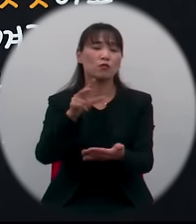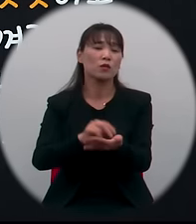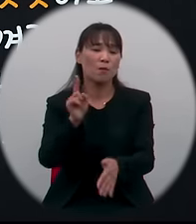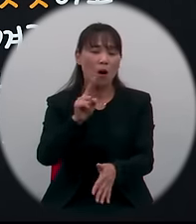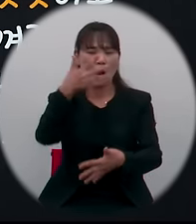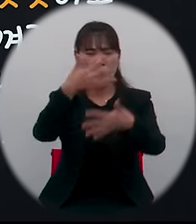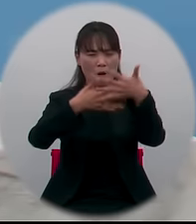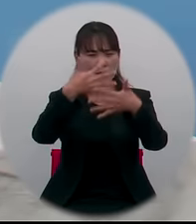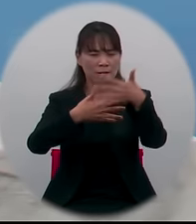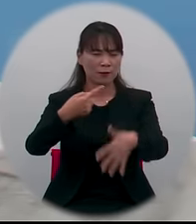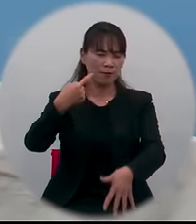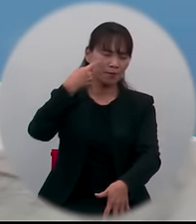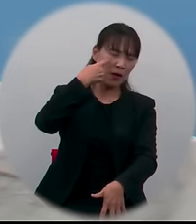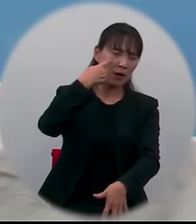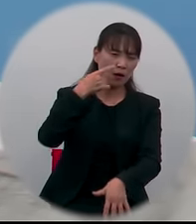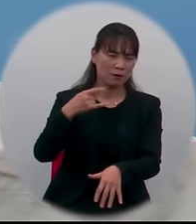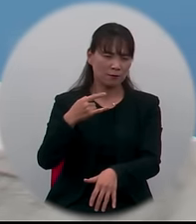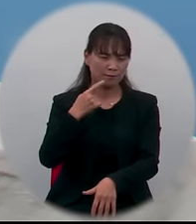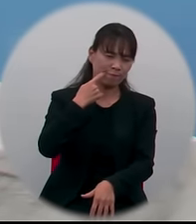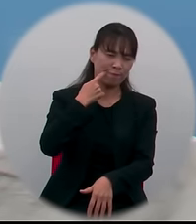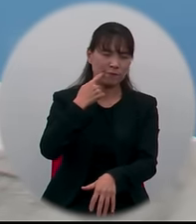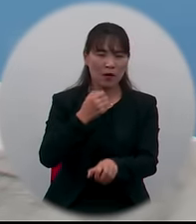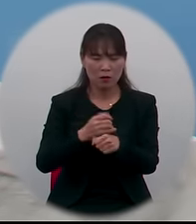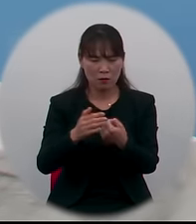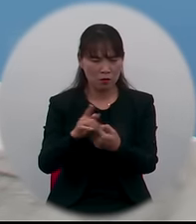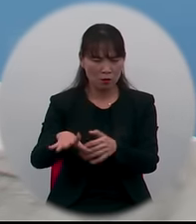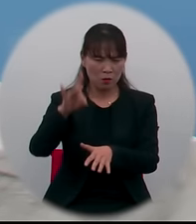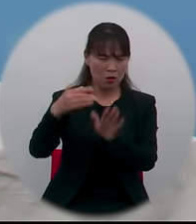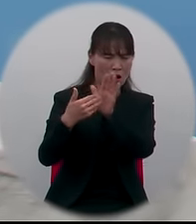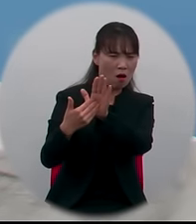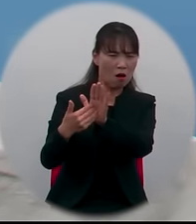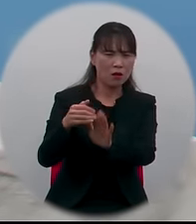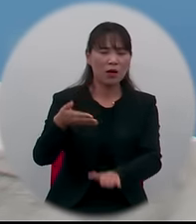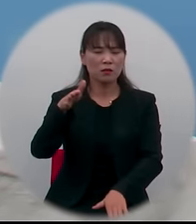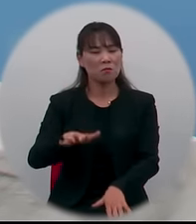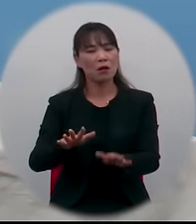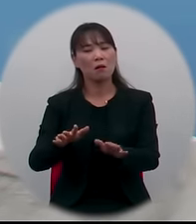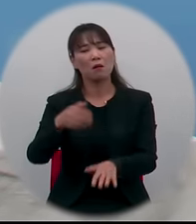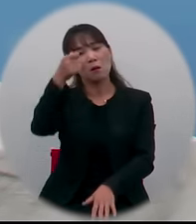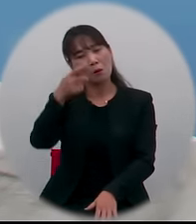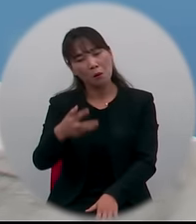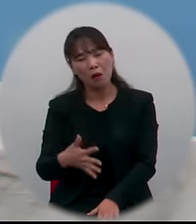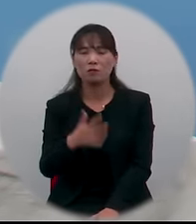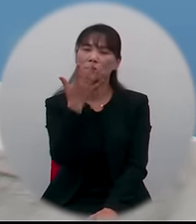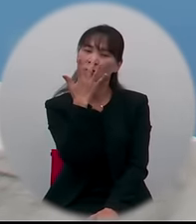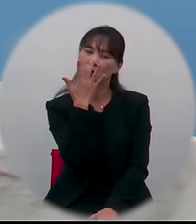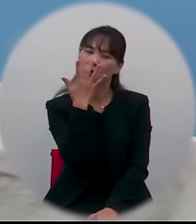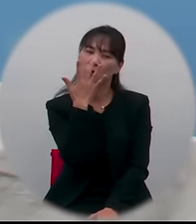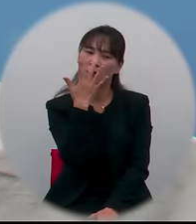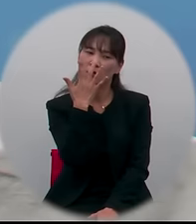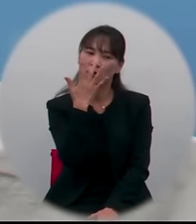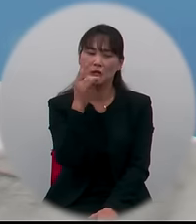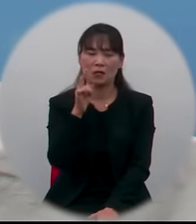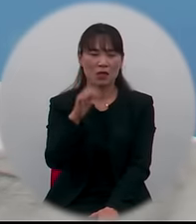큰 문제가 뭐냐 그 영상이 자극적이어서 처음에는 어 이거는 좀 아닌데 쉽다가도 이제는 밋밋하게 느껴져요